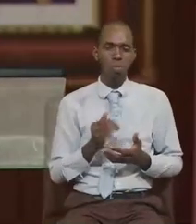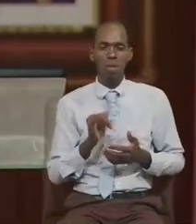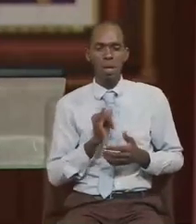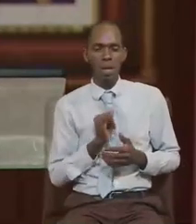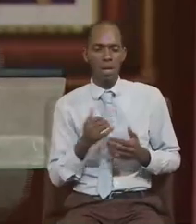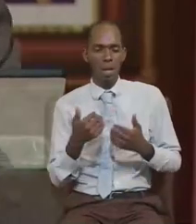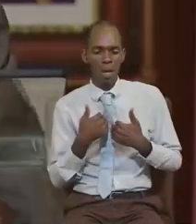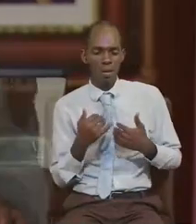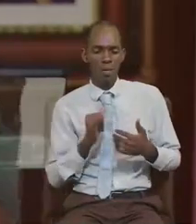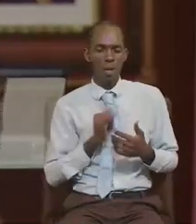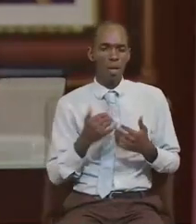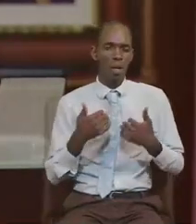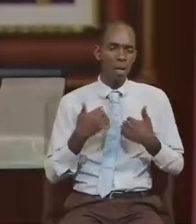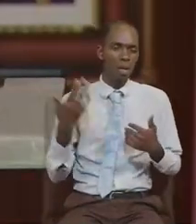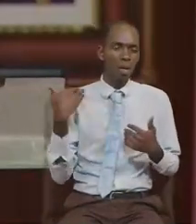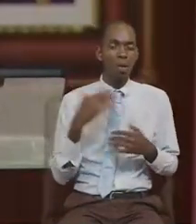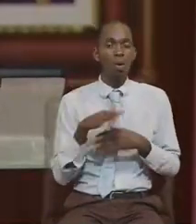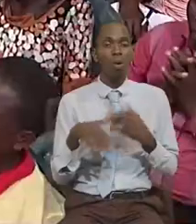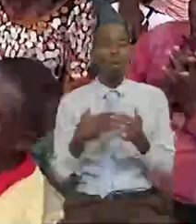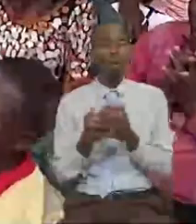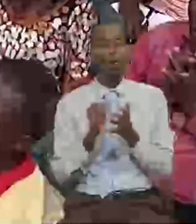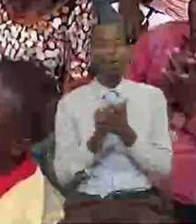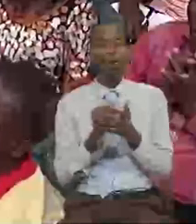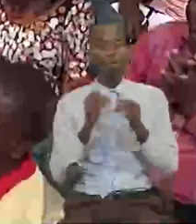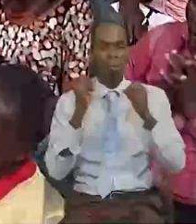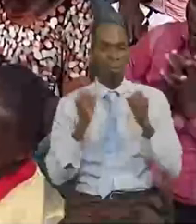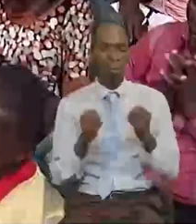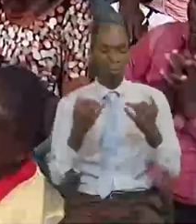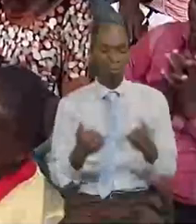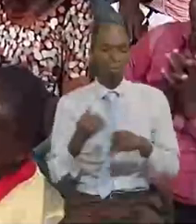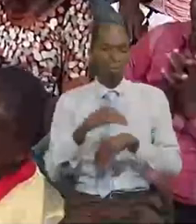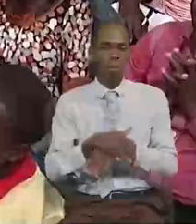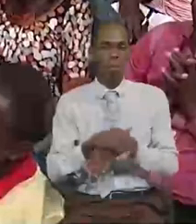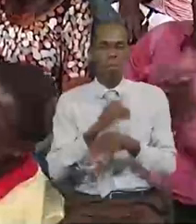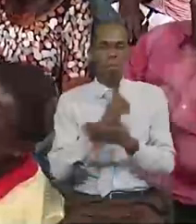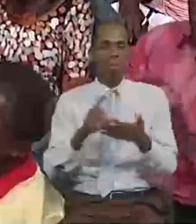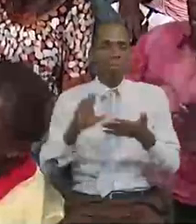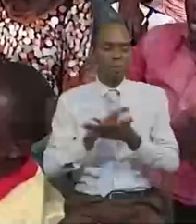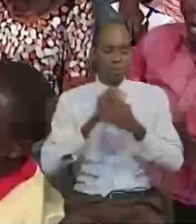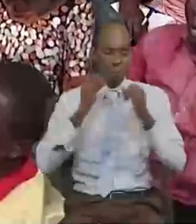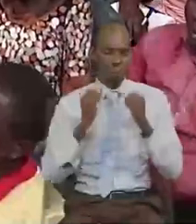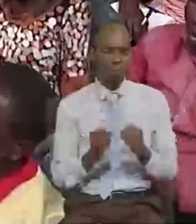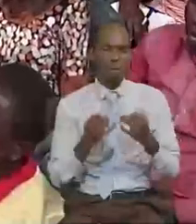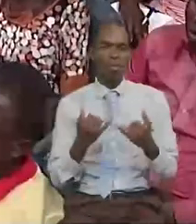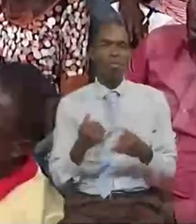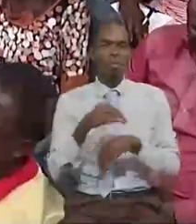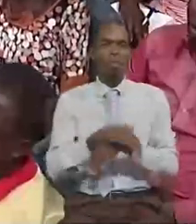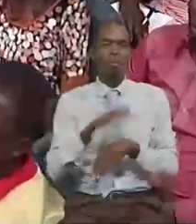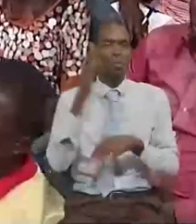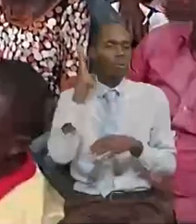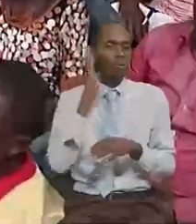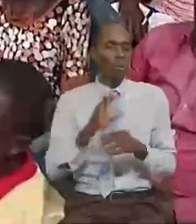je souhaiterais avoir tout pouvoir ce soir. La puissance surnaturelle ce soir. Va anéantir